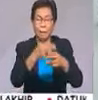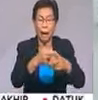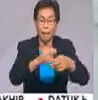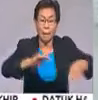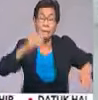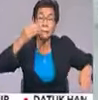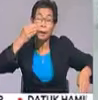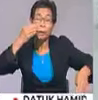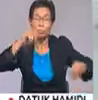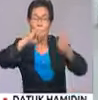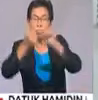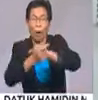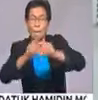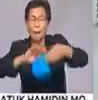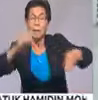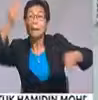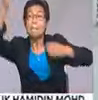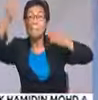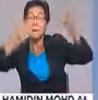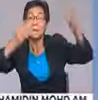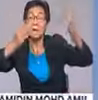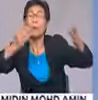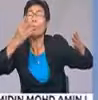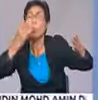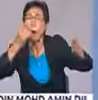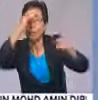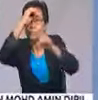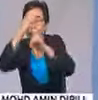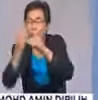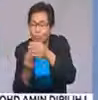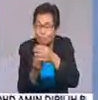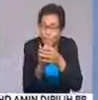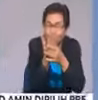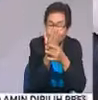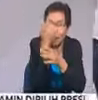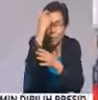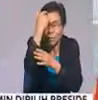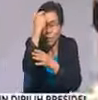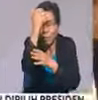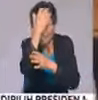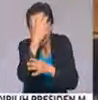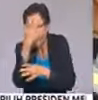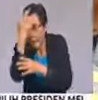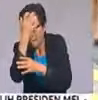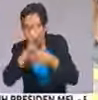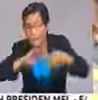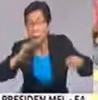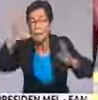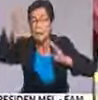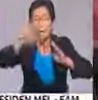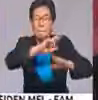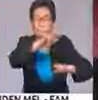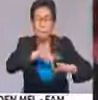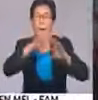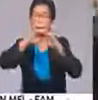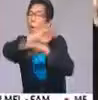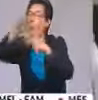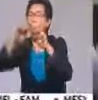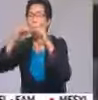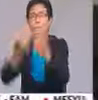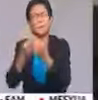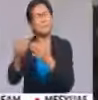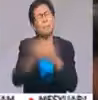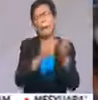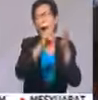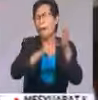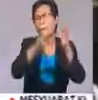Melayu diubah kepada bahasa Malaysia bertujuan menyemai pemikiran bahasa Malaysia adalah milik semua masyarakat tanpa mengira